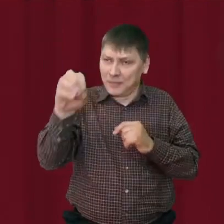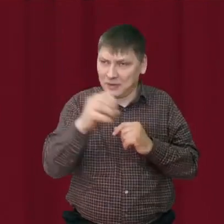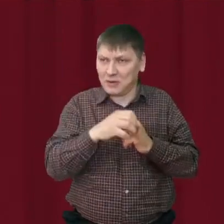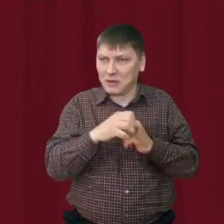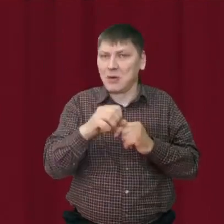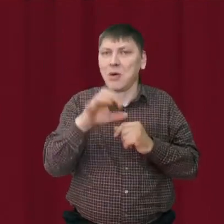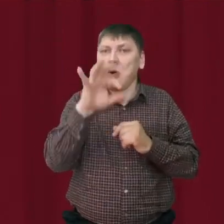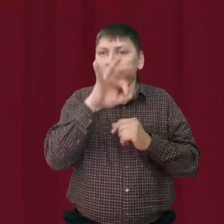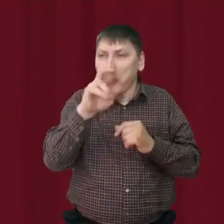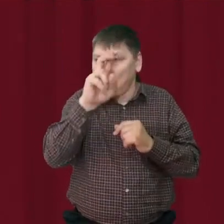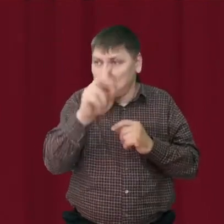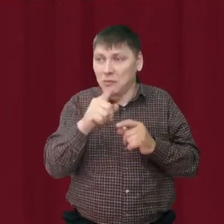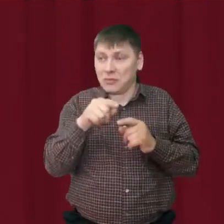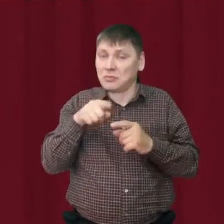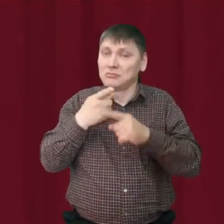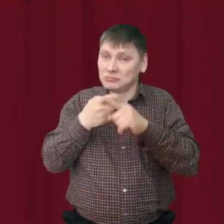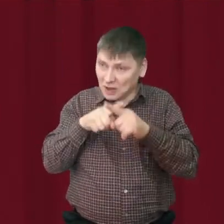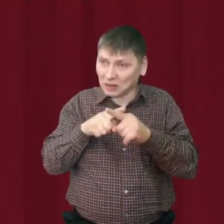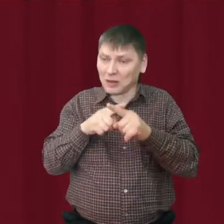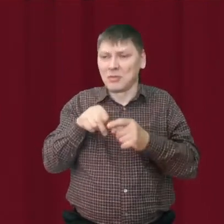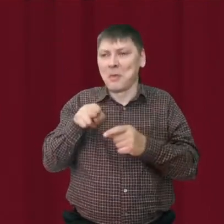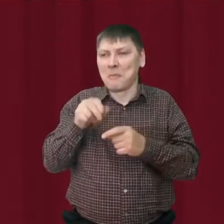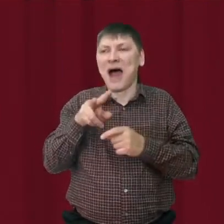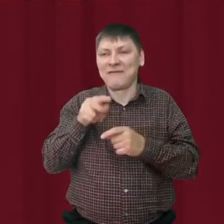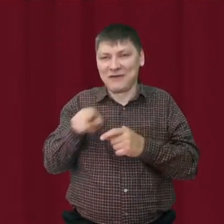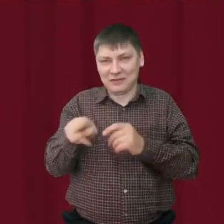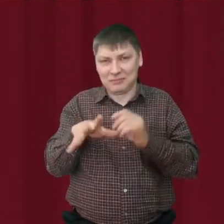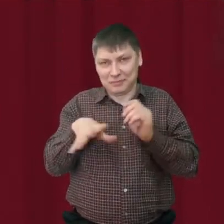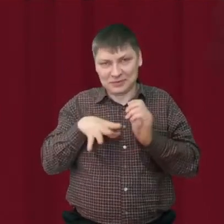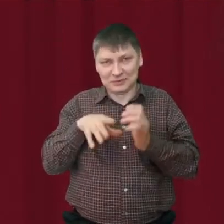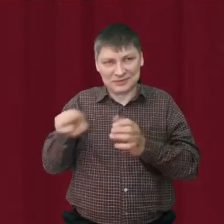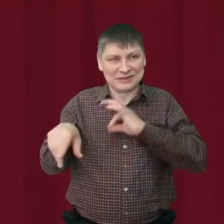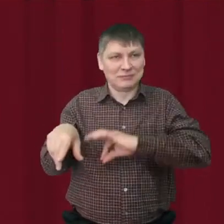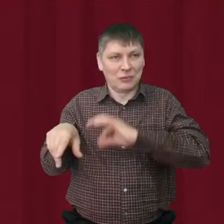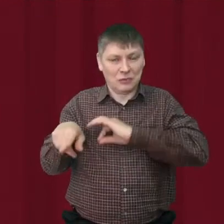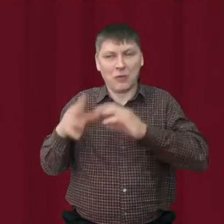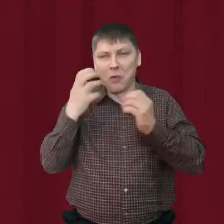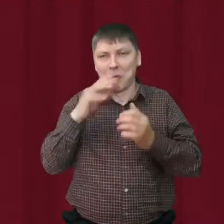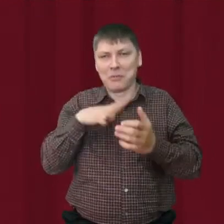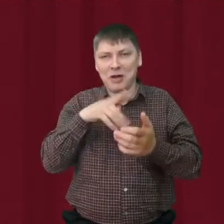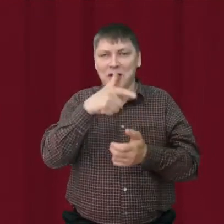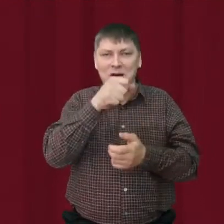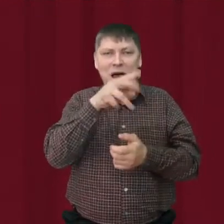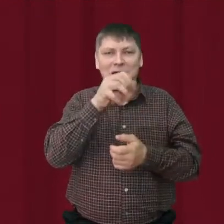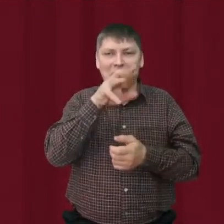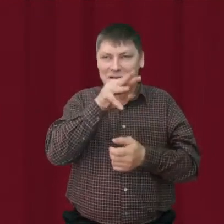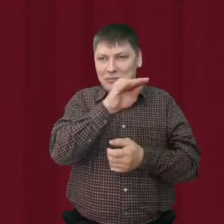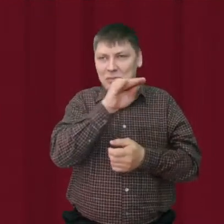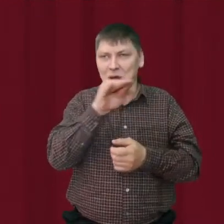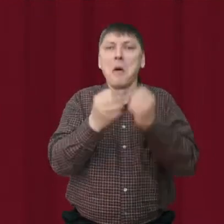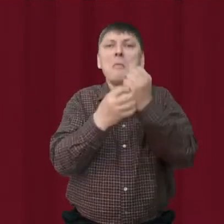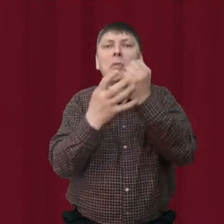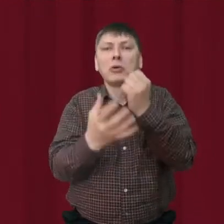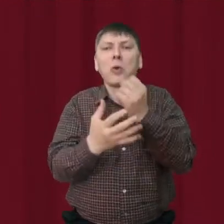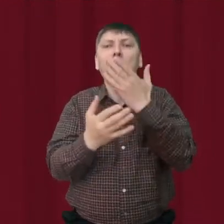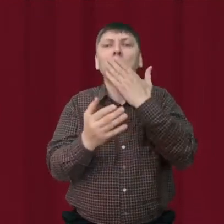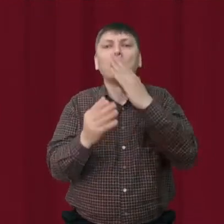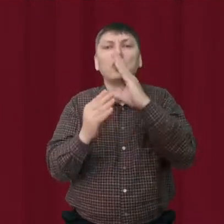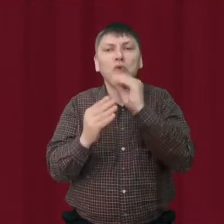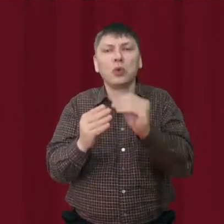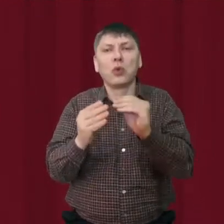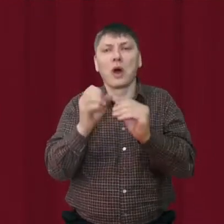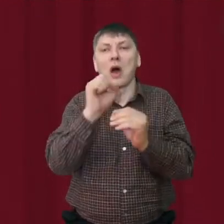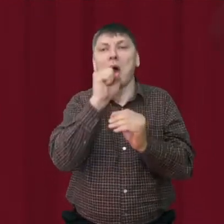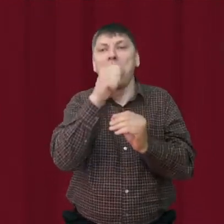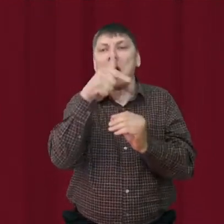Именно об этой любви, именно это слово апостол Павел использовал, когда вот в послании к Галатам он говорил, что плод же Духа –